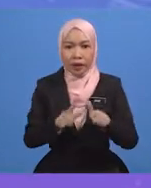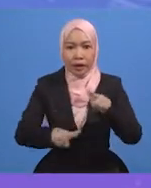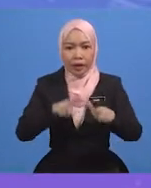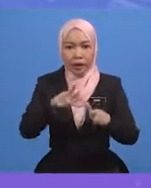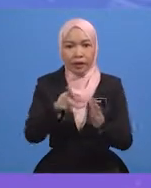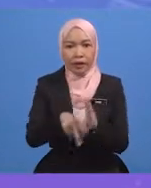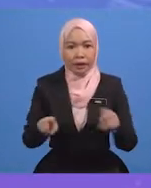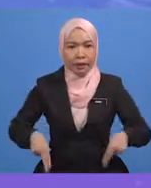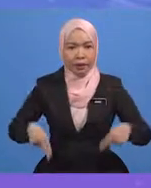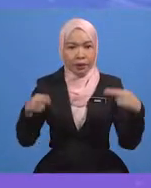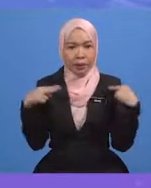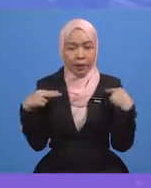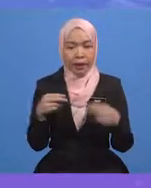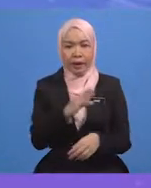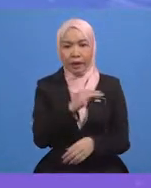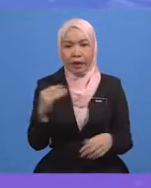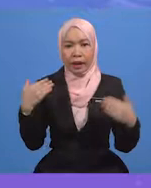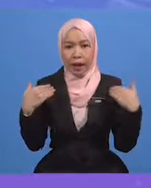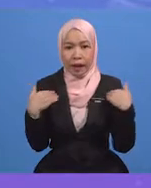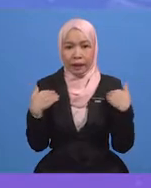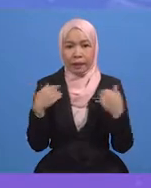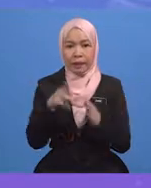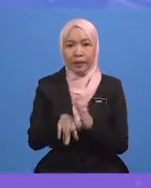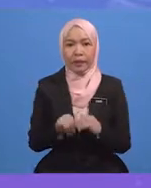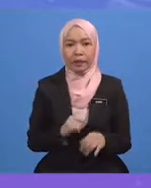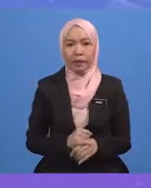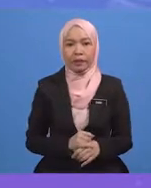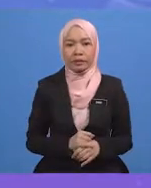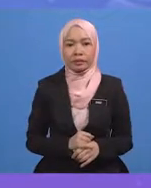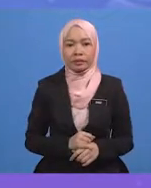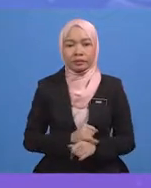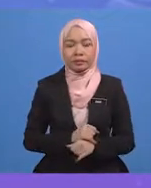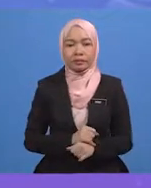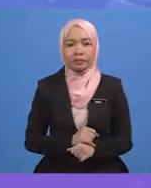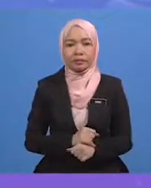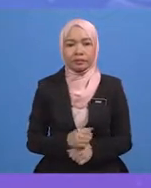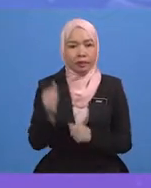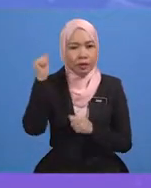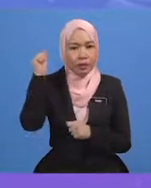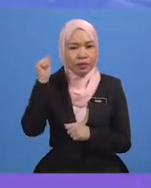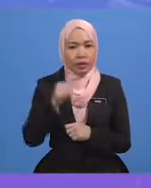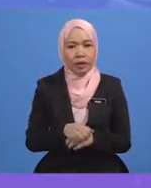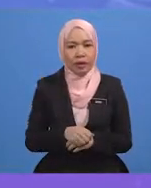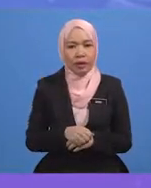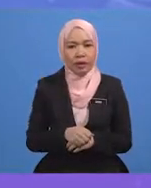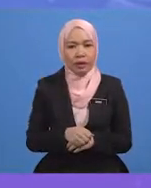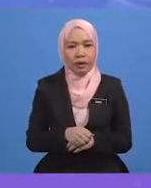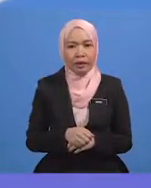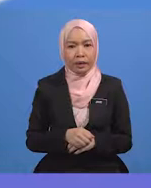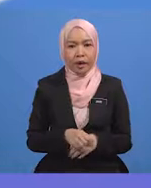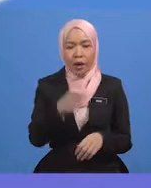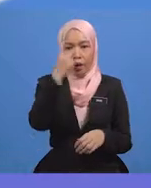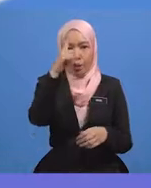mereka. Dan matlamat lain daripada itu, kita pula mungkin tokoh yang akan melakar